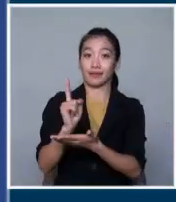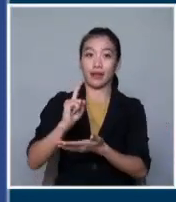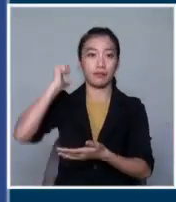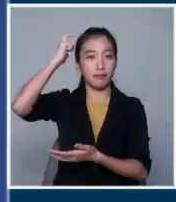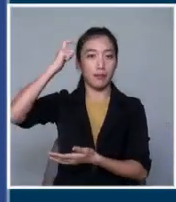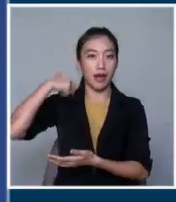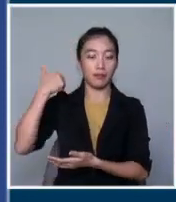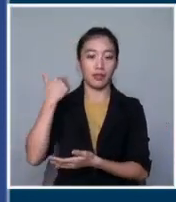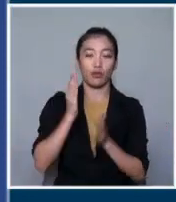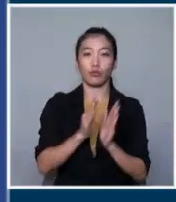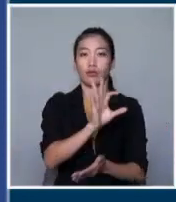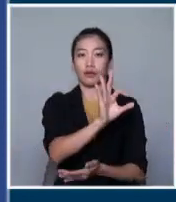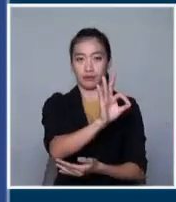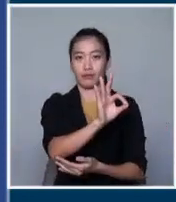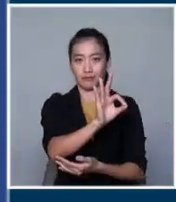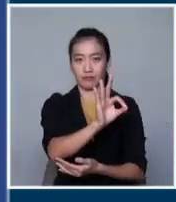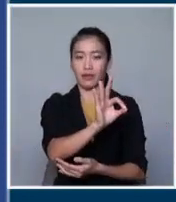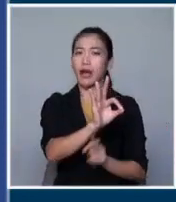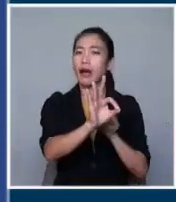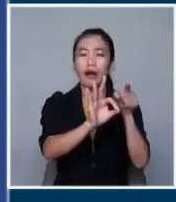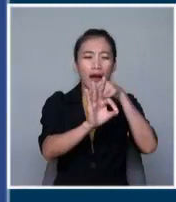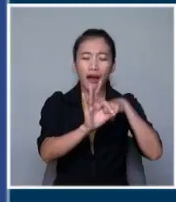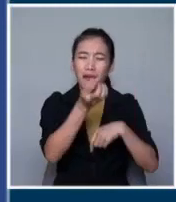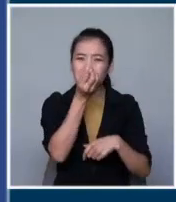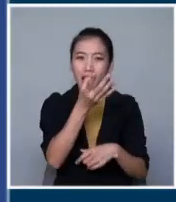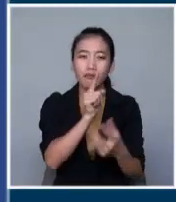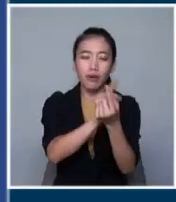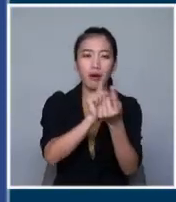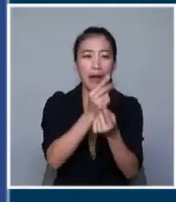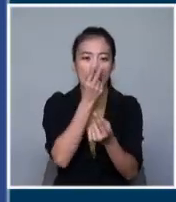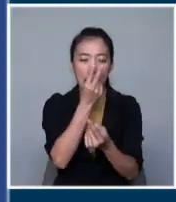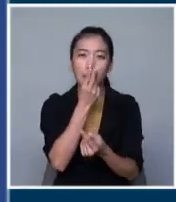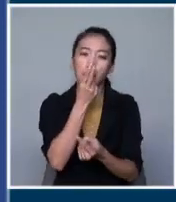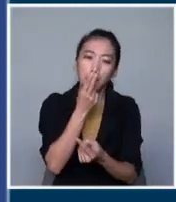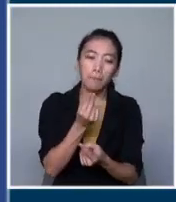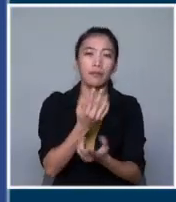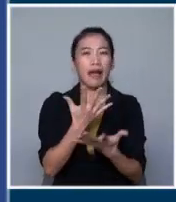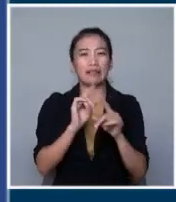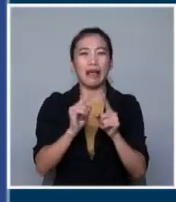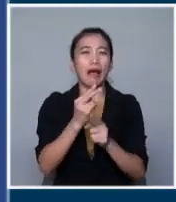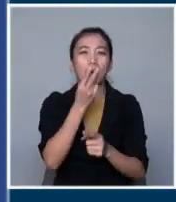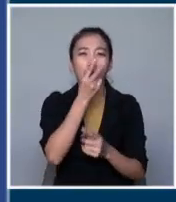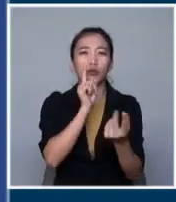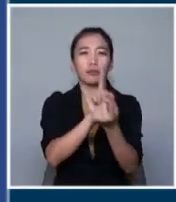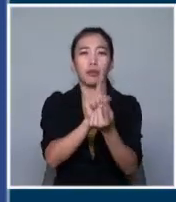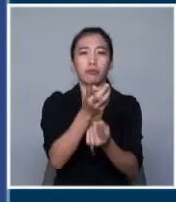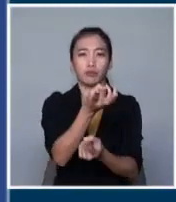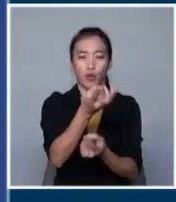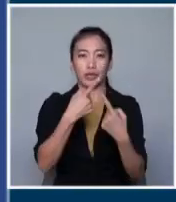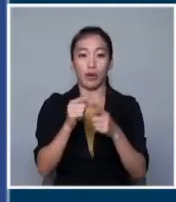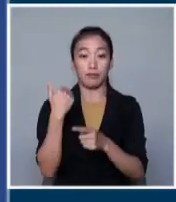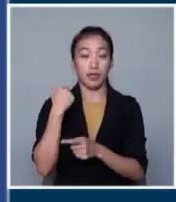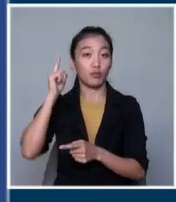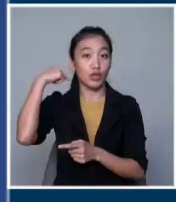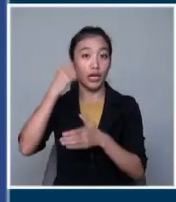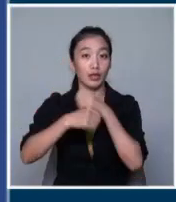กันนะครับ 9รายนี้ส่วนใหญ่ไม่ค่อยมีอาการครับมีคนนึงที่อายุมากกว่าเพื่อนๆนะครับคือเป็นเพศหญิงอายุ 14ปีคน